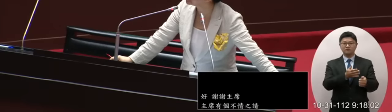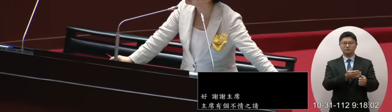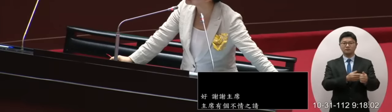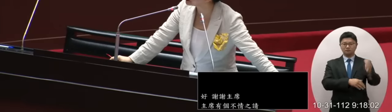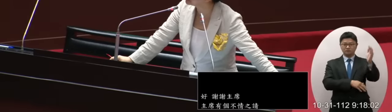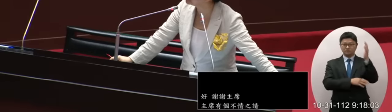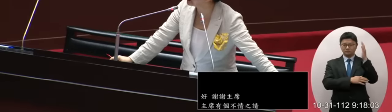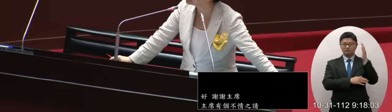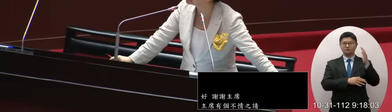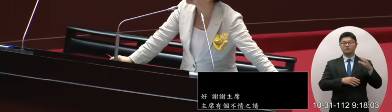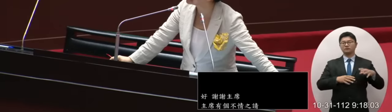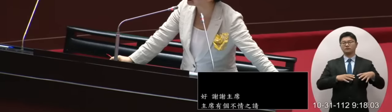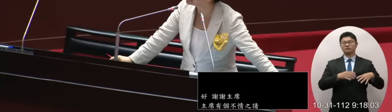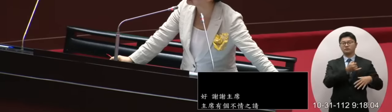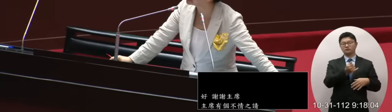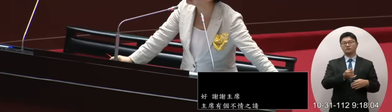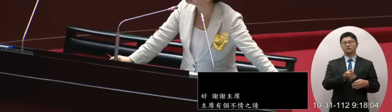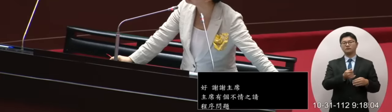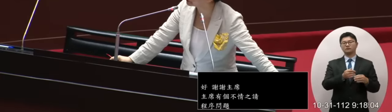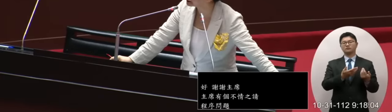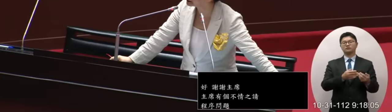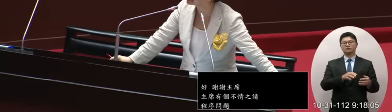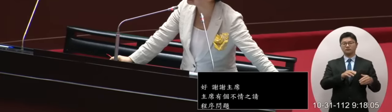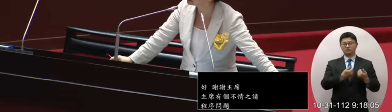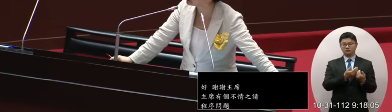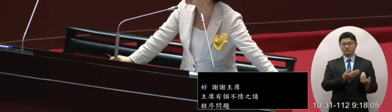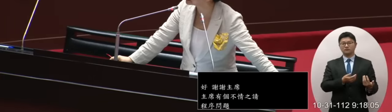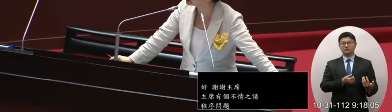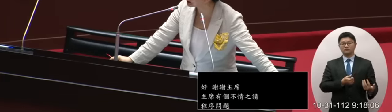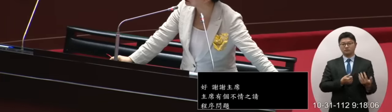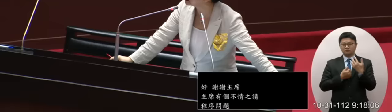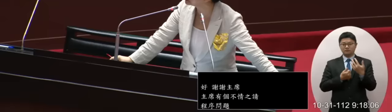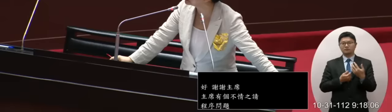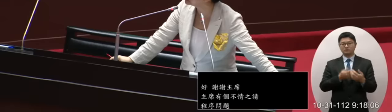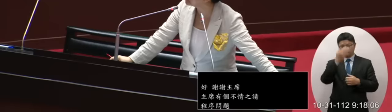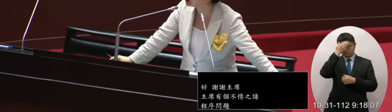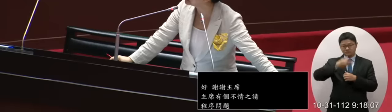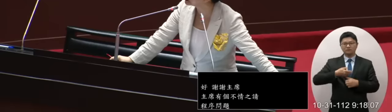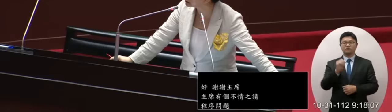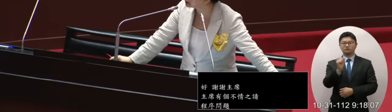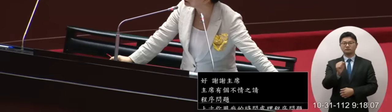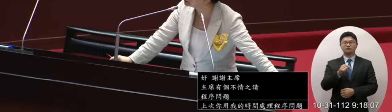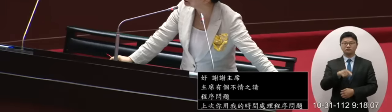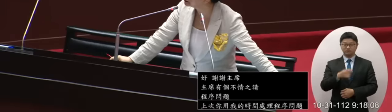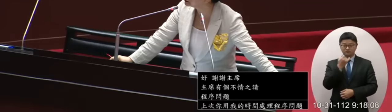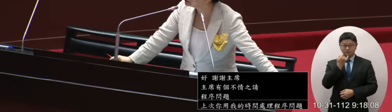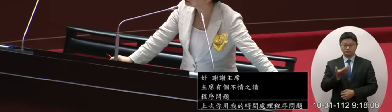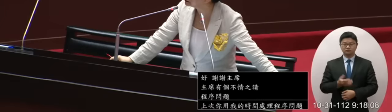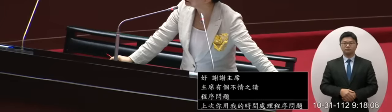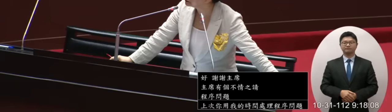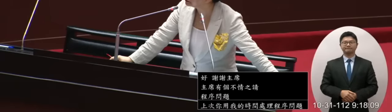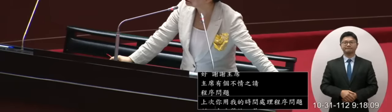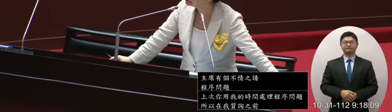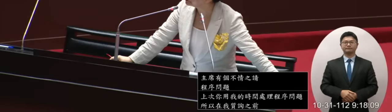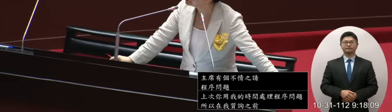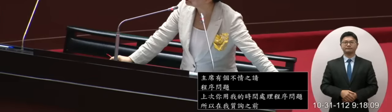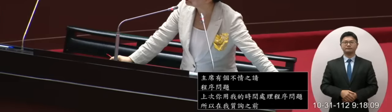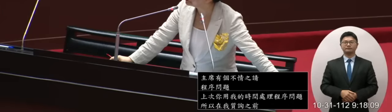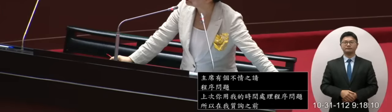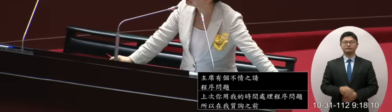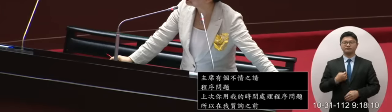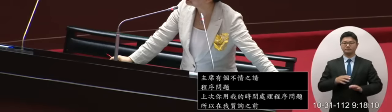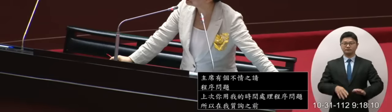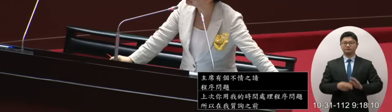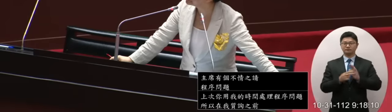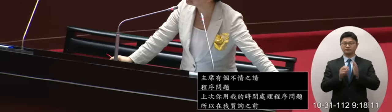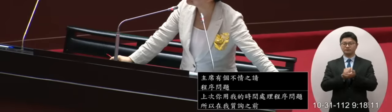好，提问的时候拜托官员呢不可以同时干扰，好不好？可以吗？ 那个跟